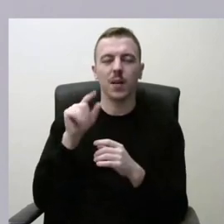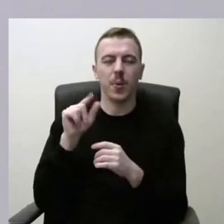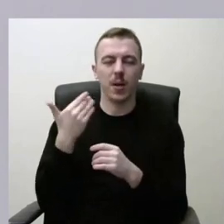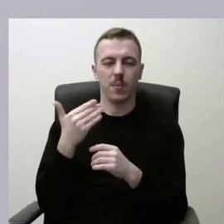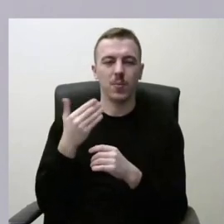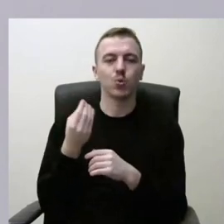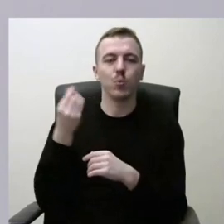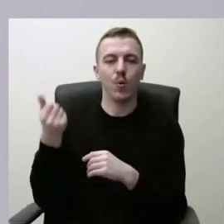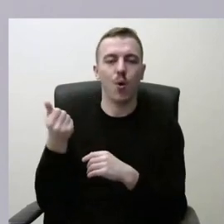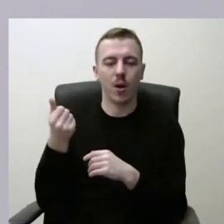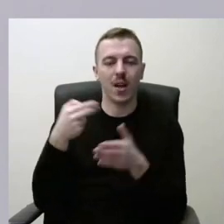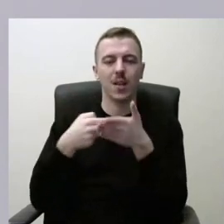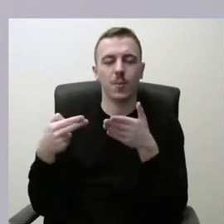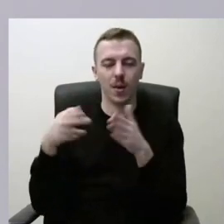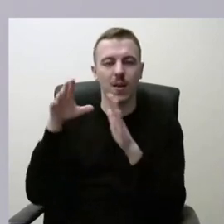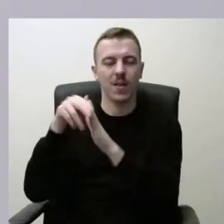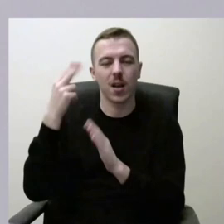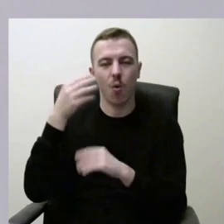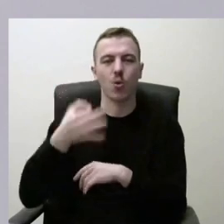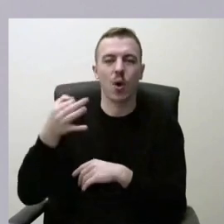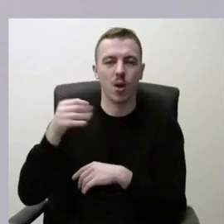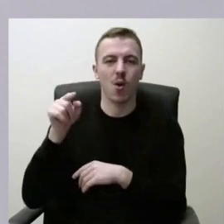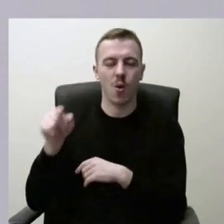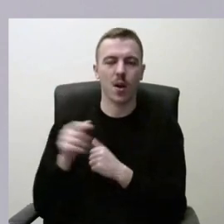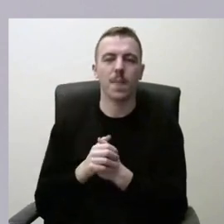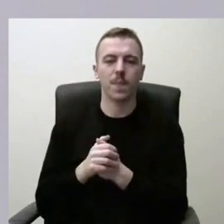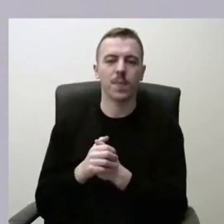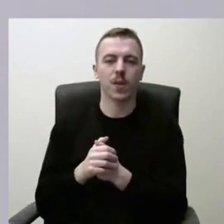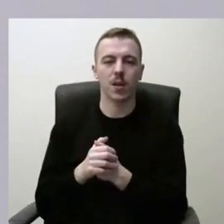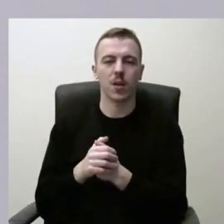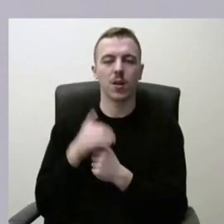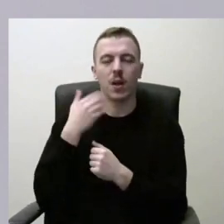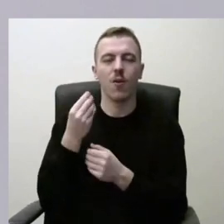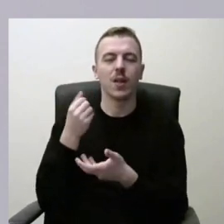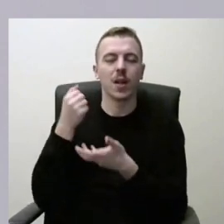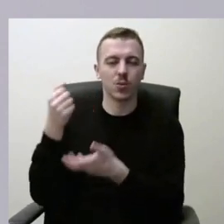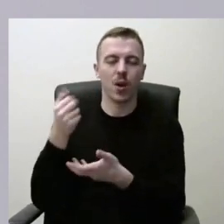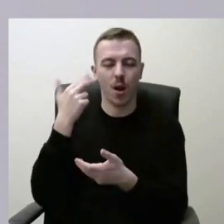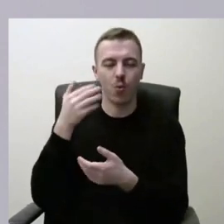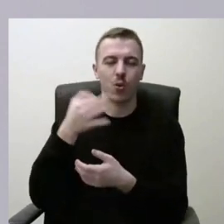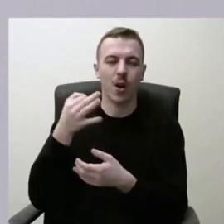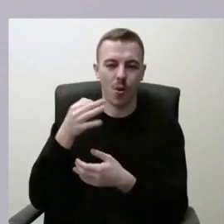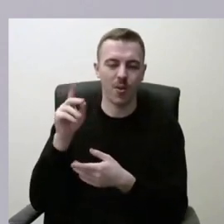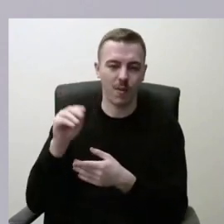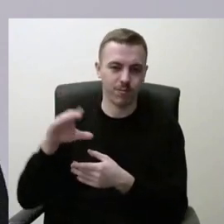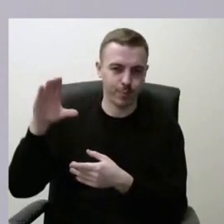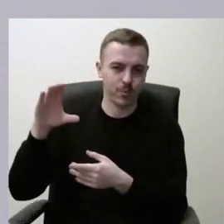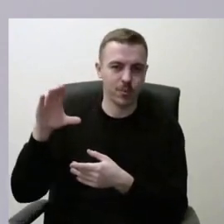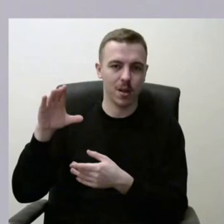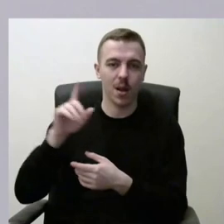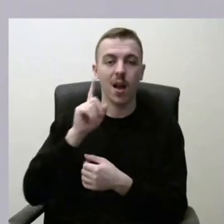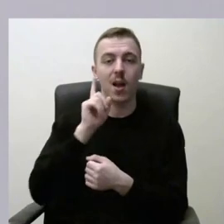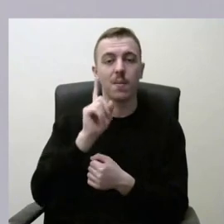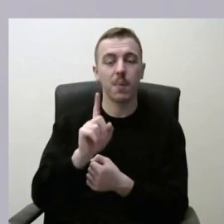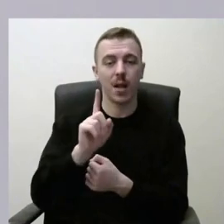sumoka įmonėje esančioje Kauno rajone ir praktiškai finansuoja Kauno rajono biudžetą. Bet